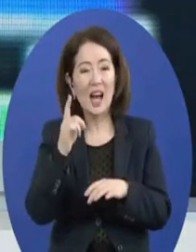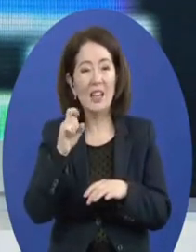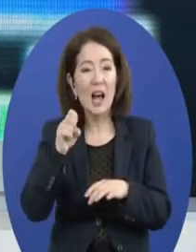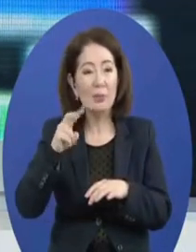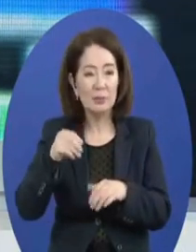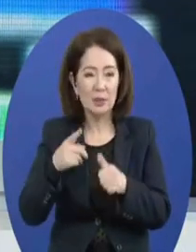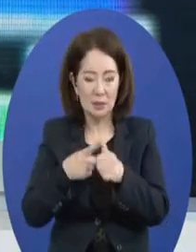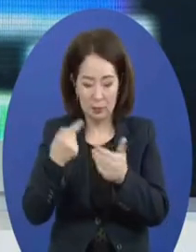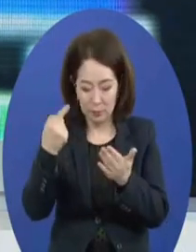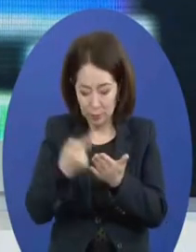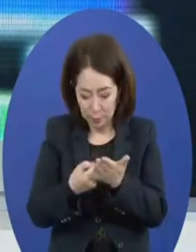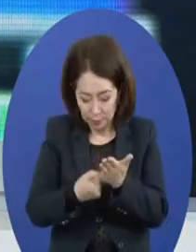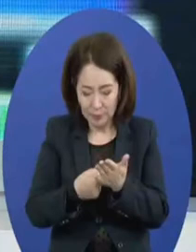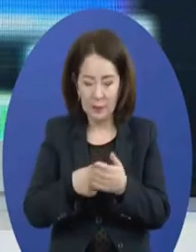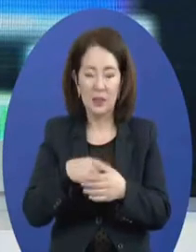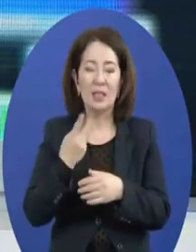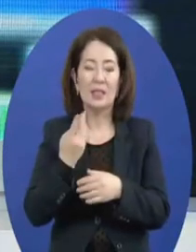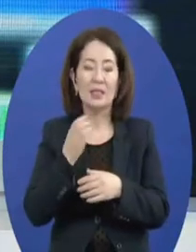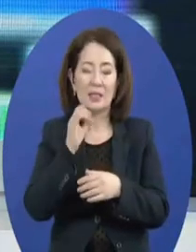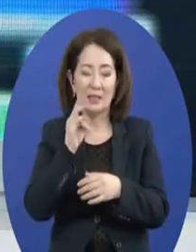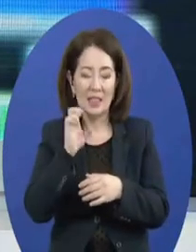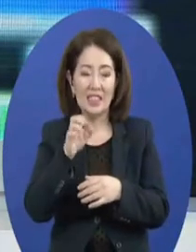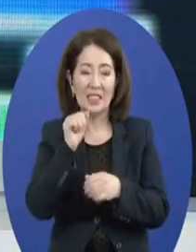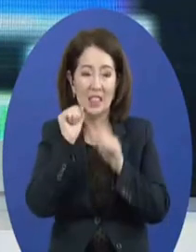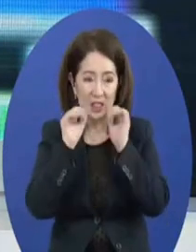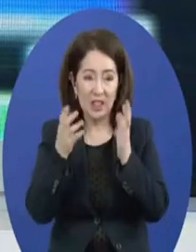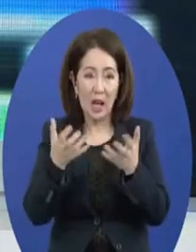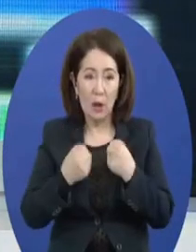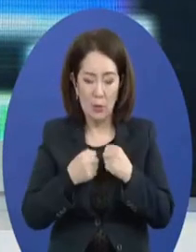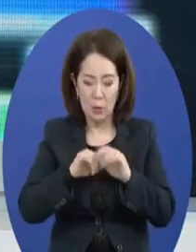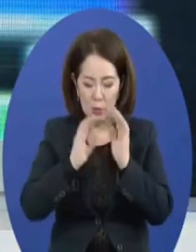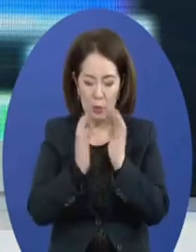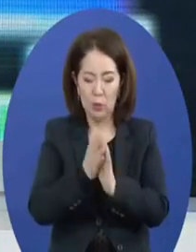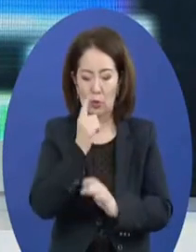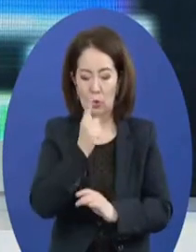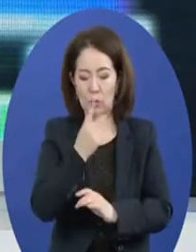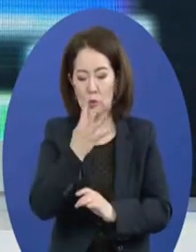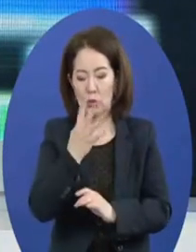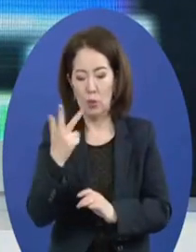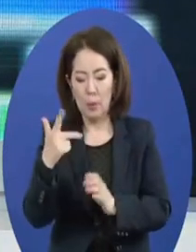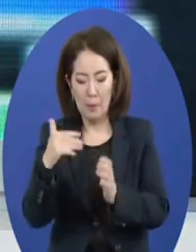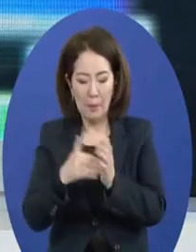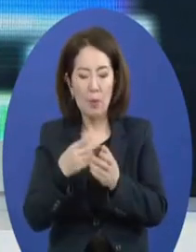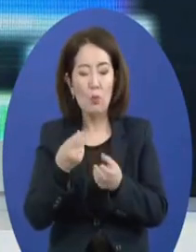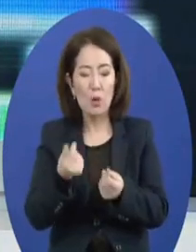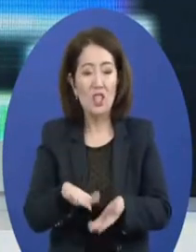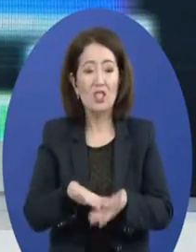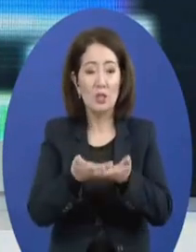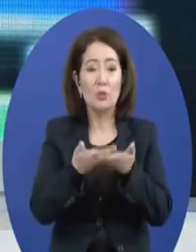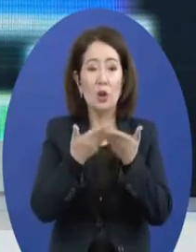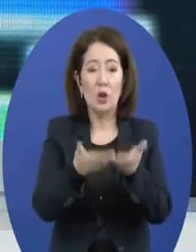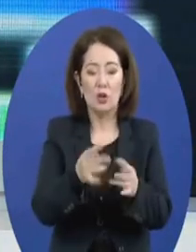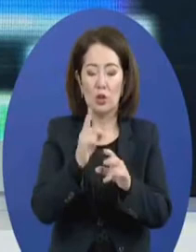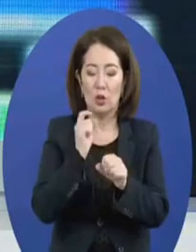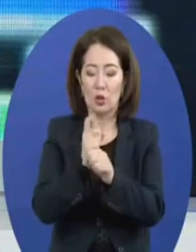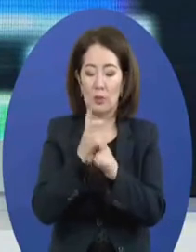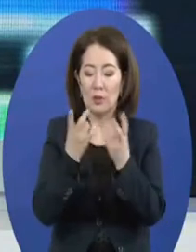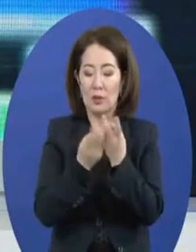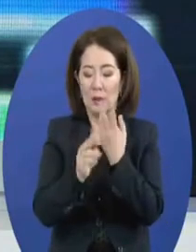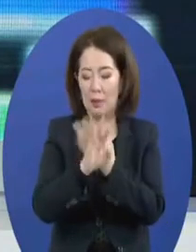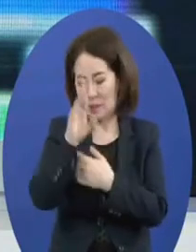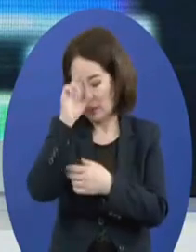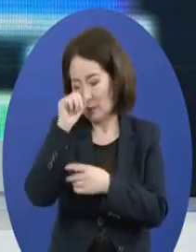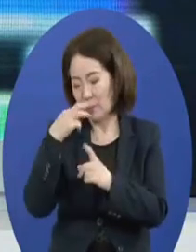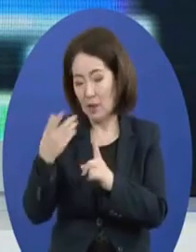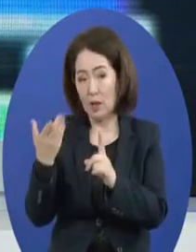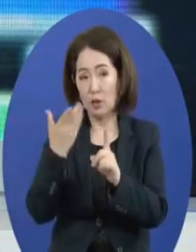бүртгүүлснээр насны хишгийг авах боломжтой юм байна. Нийтдээ 143 мянган гаруй ахмадад мөнгөн дэмжлэг олгоно гэж хөдөлмөр нийгмийн хамгааллын яамнаас